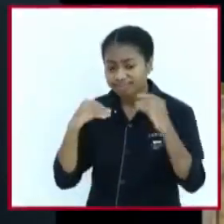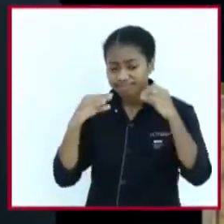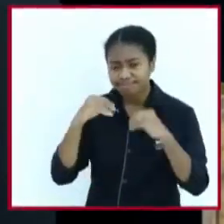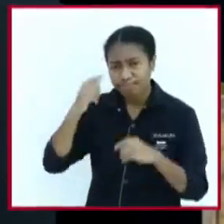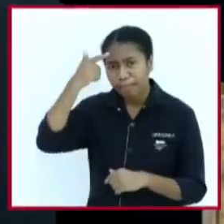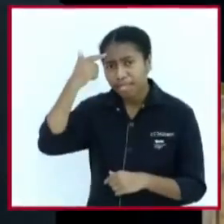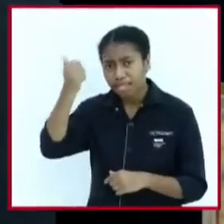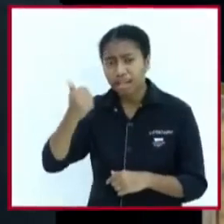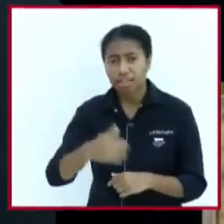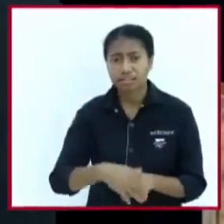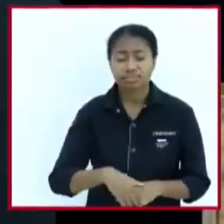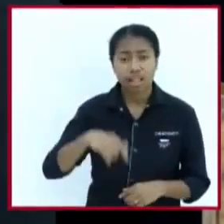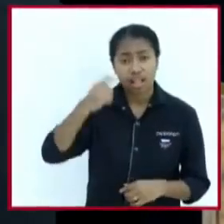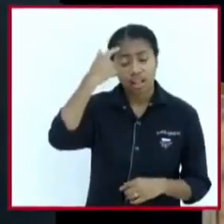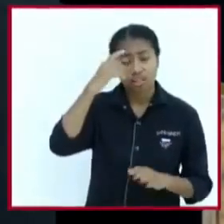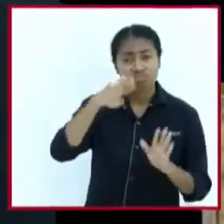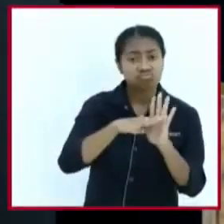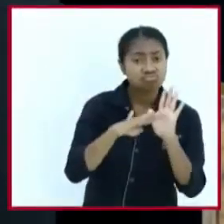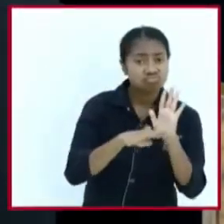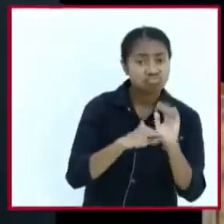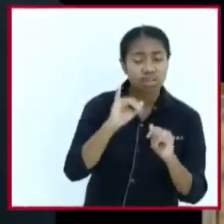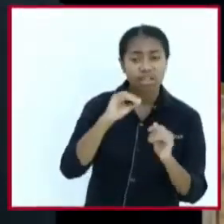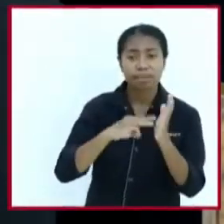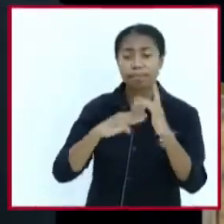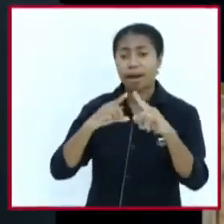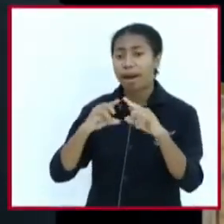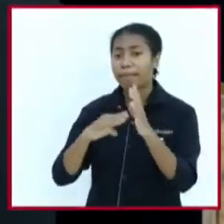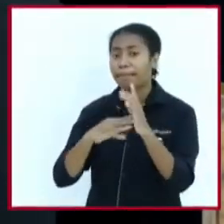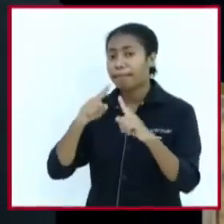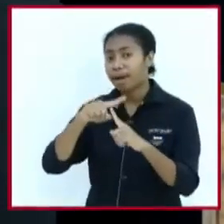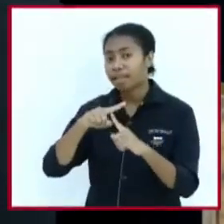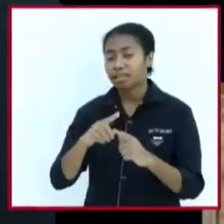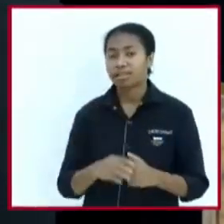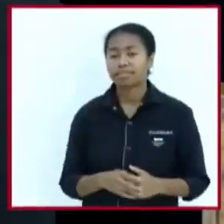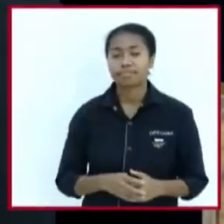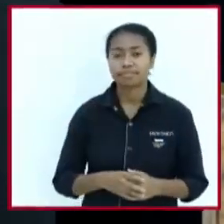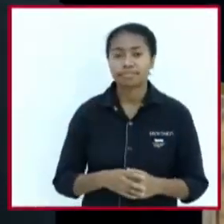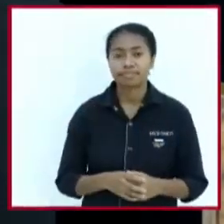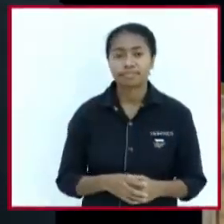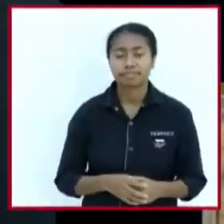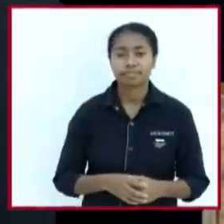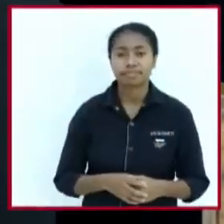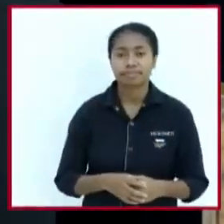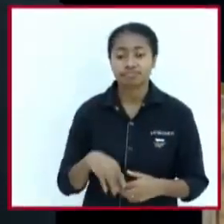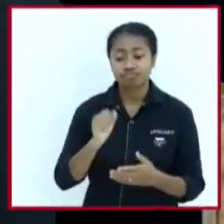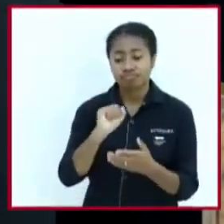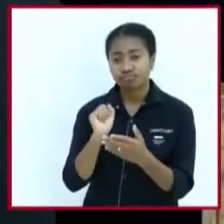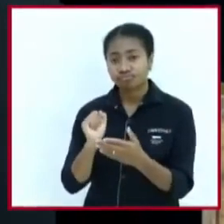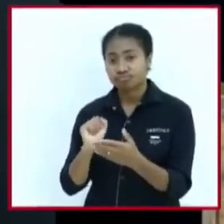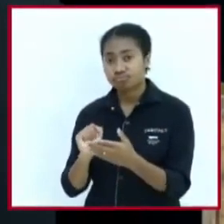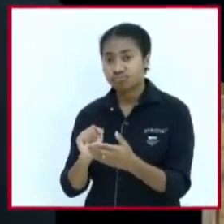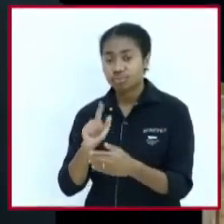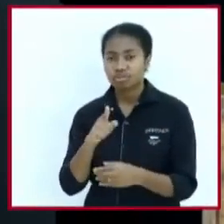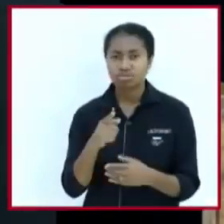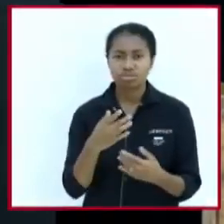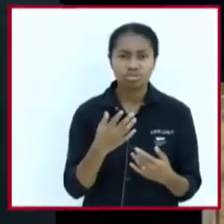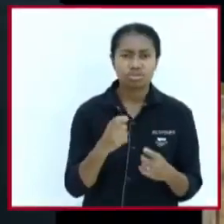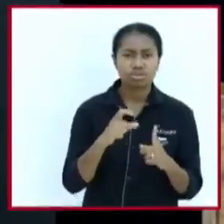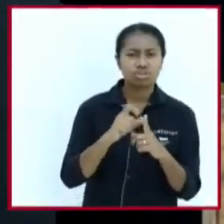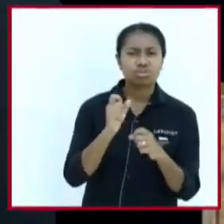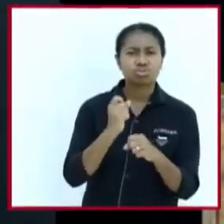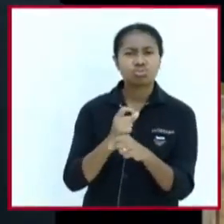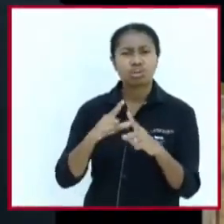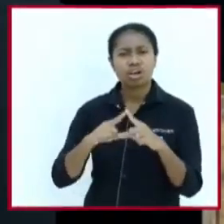tahu aturan-aturan Imamat makanya orang juga dia polos tuh penulis surat ini diduga apolos karena